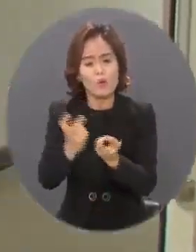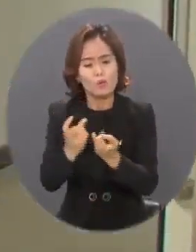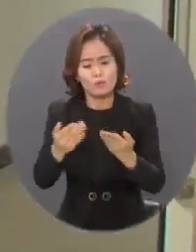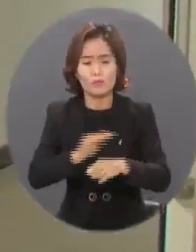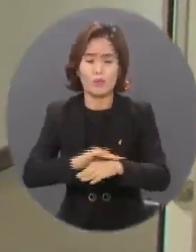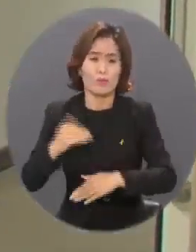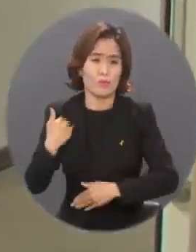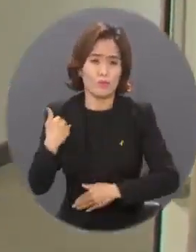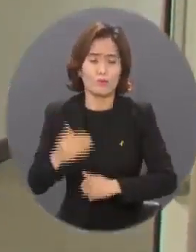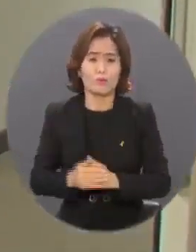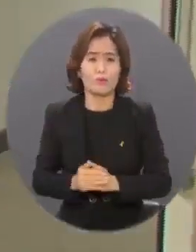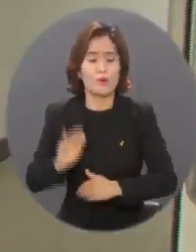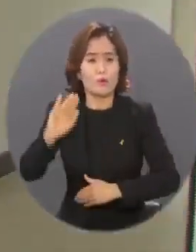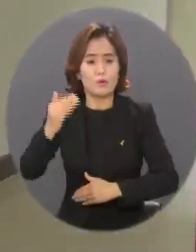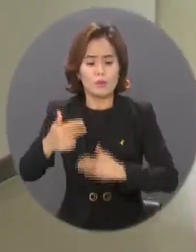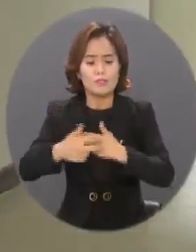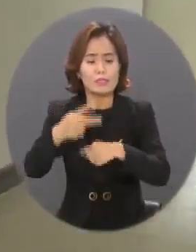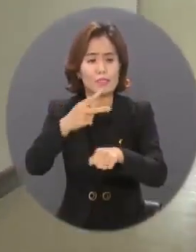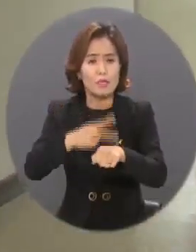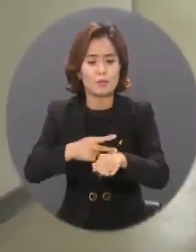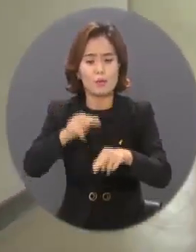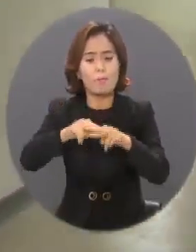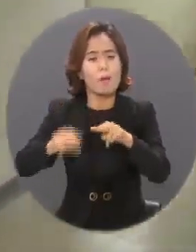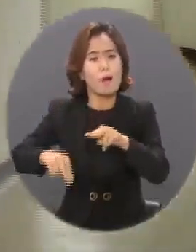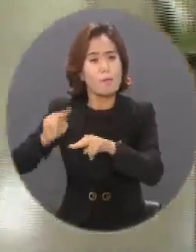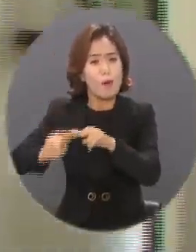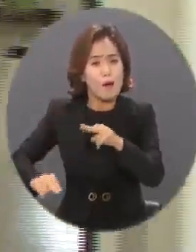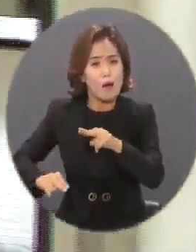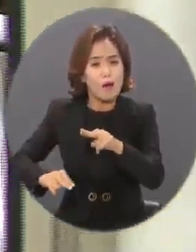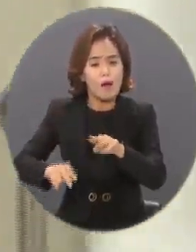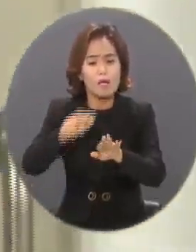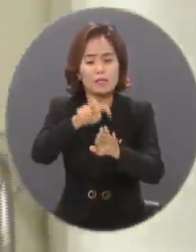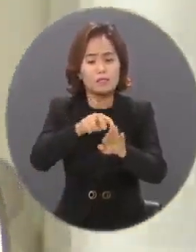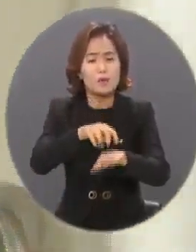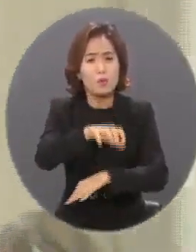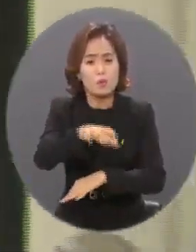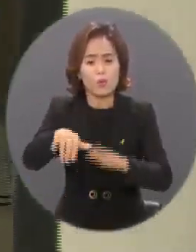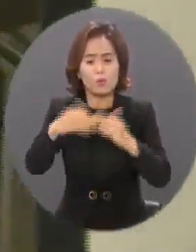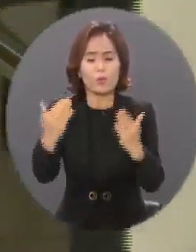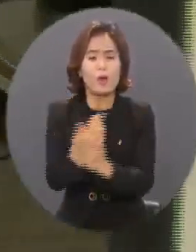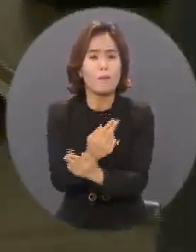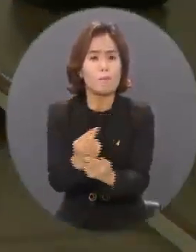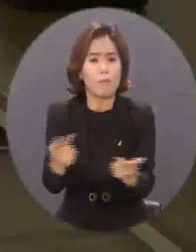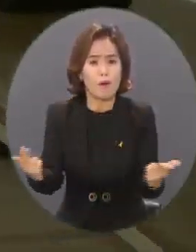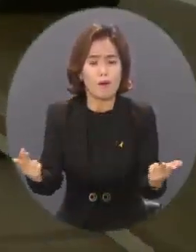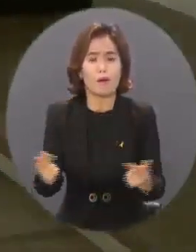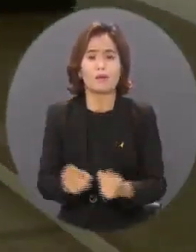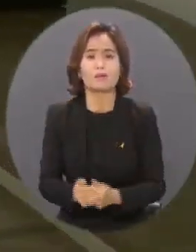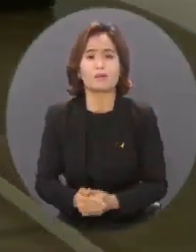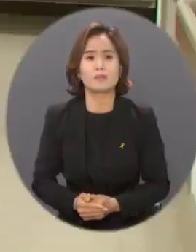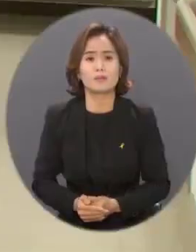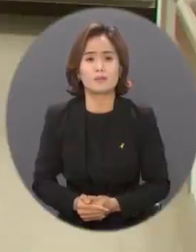모르겠어요. 최근 의료진들이 잇따라 퇴사하면서 진료실 곳곳은 이렇게 텅 비어 있습니다.